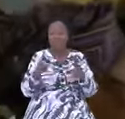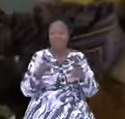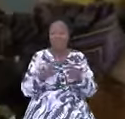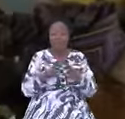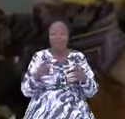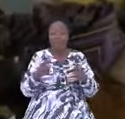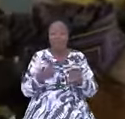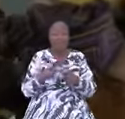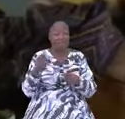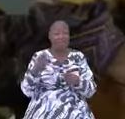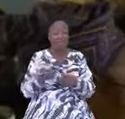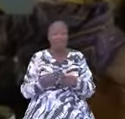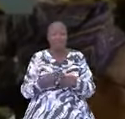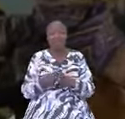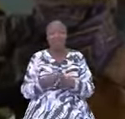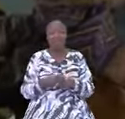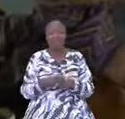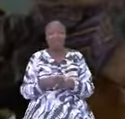conseiller